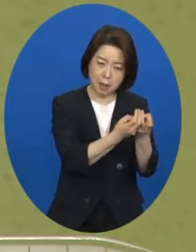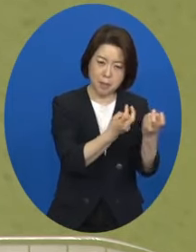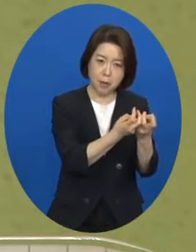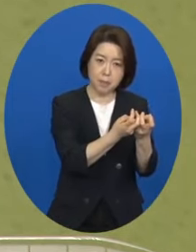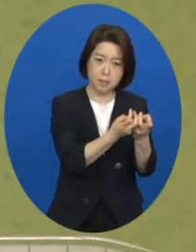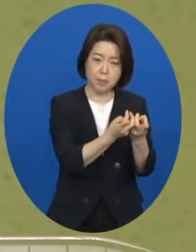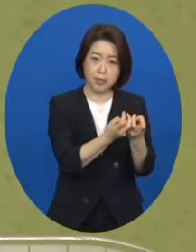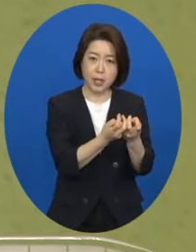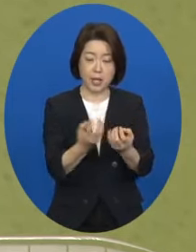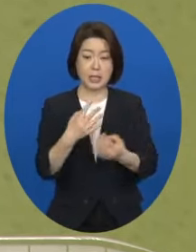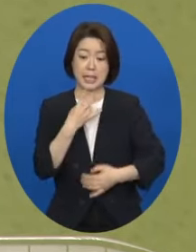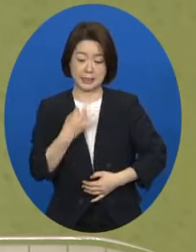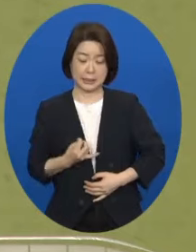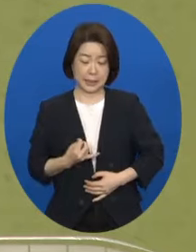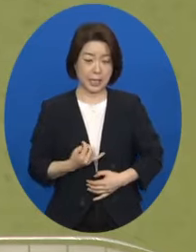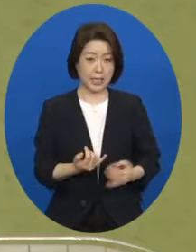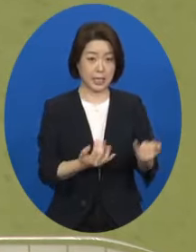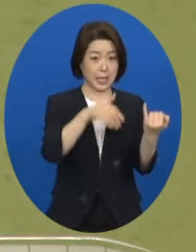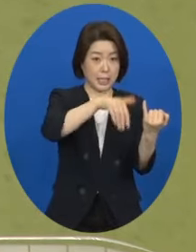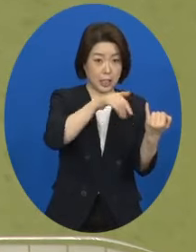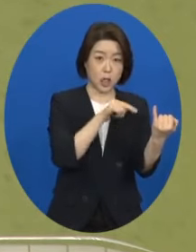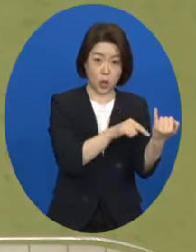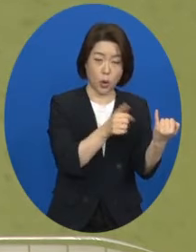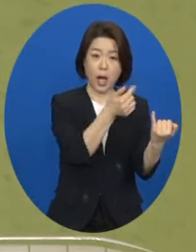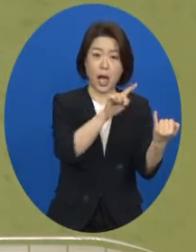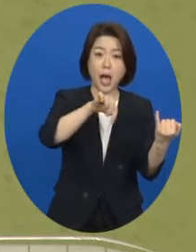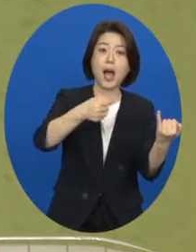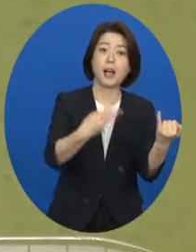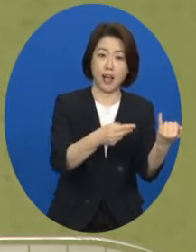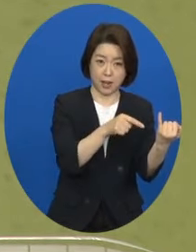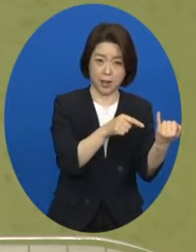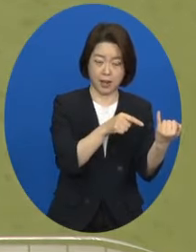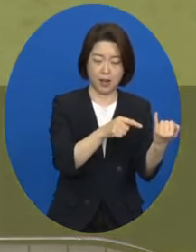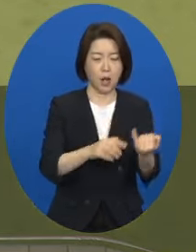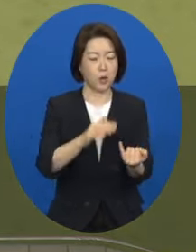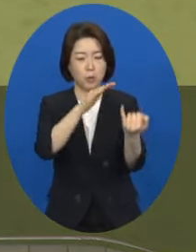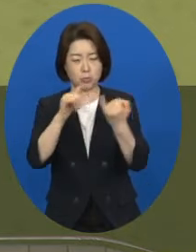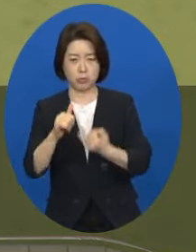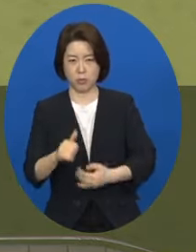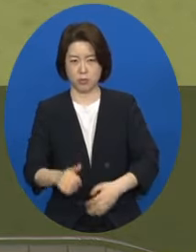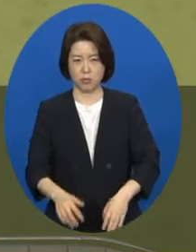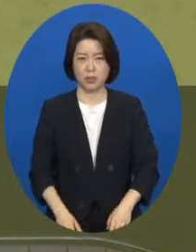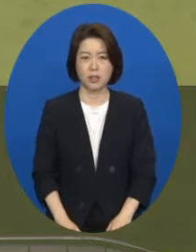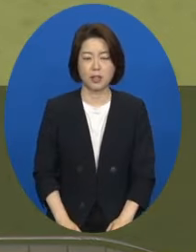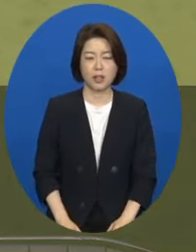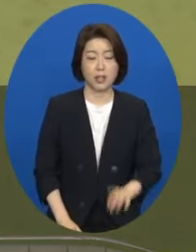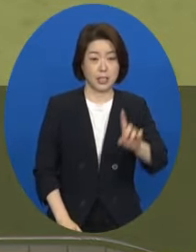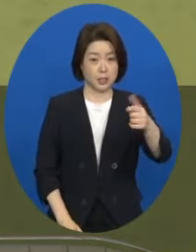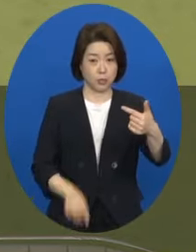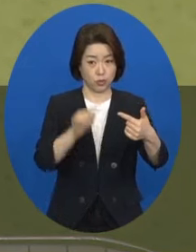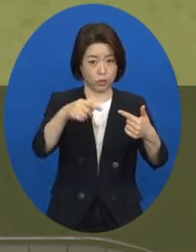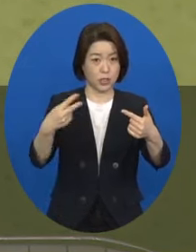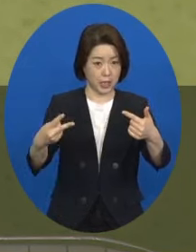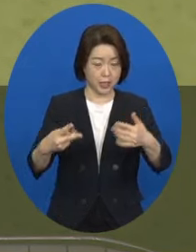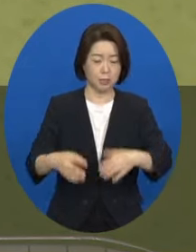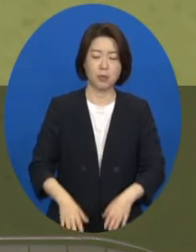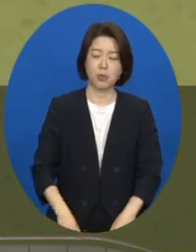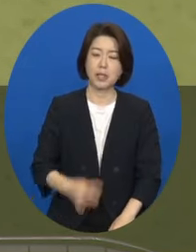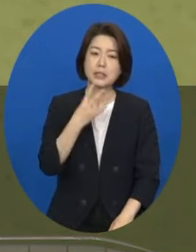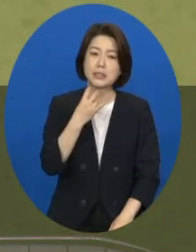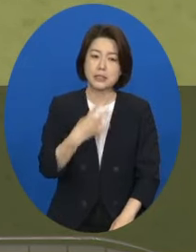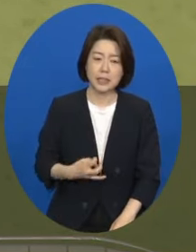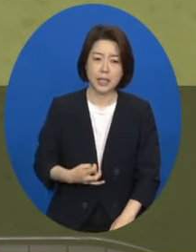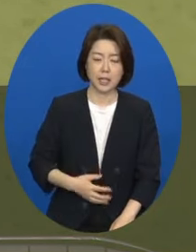왜냐하면 사라가 보기에 주님이 나에게 자녀를 안 주셨다는 거예요. 자, 16장 2절에 사라가 아브라함에게 말하였다. 주님께서